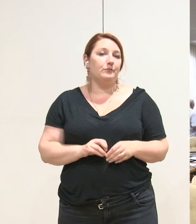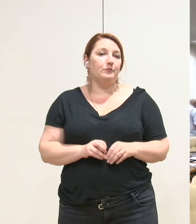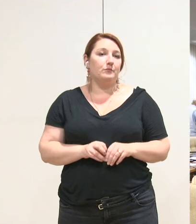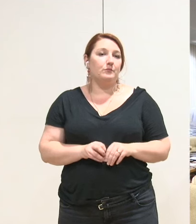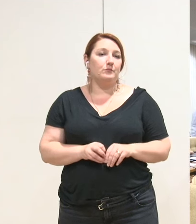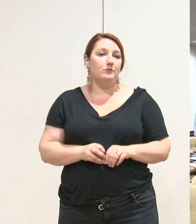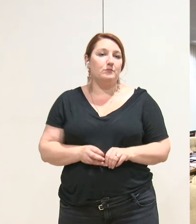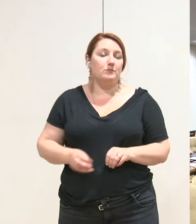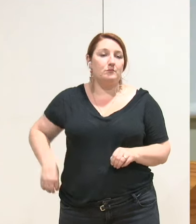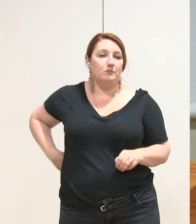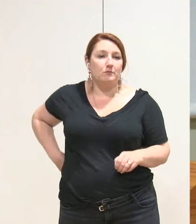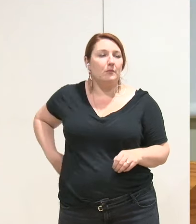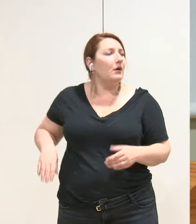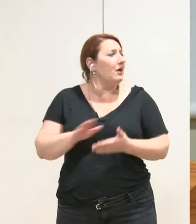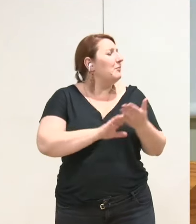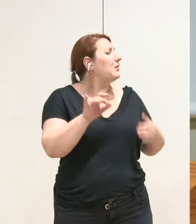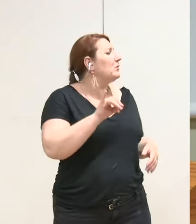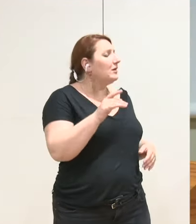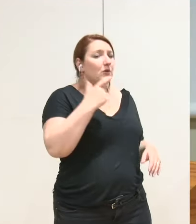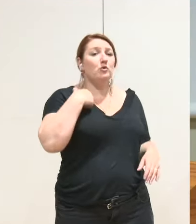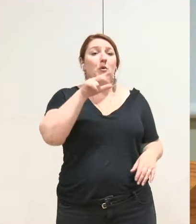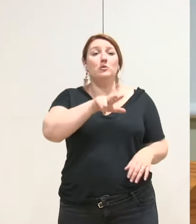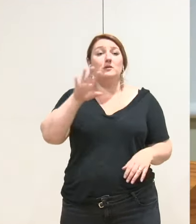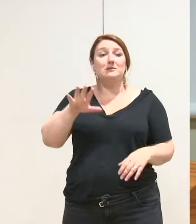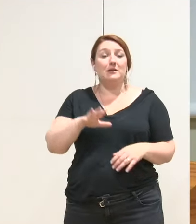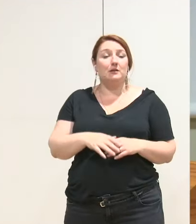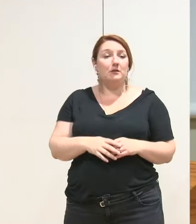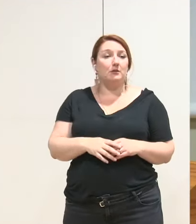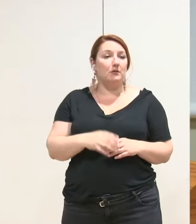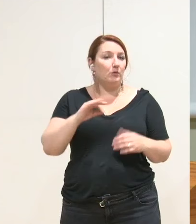pour délibération numéro 35 là